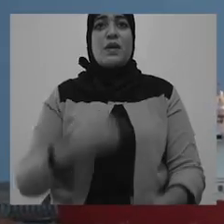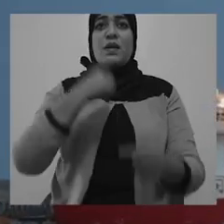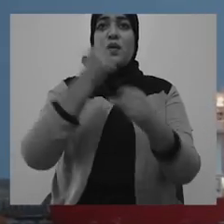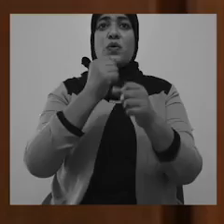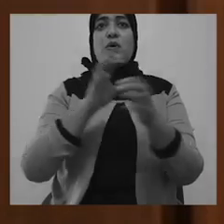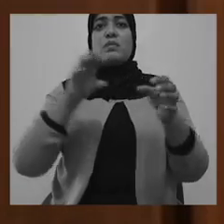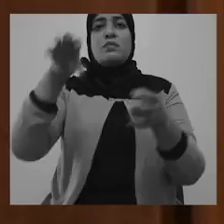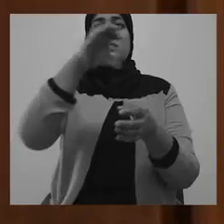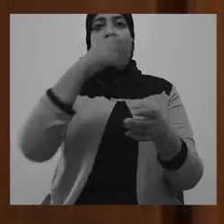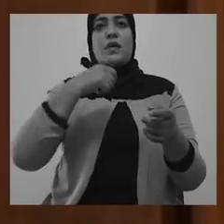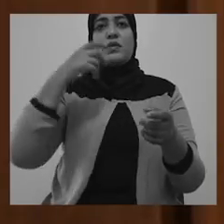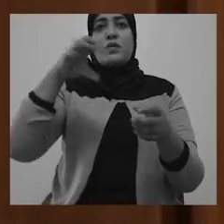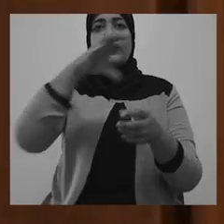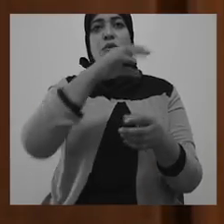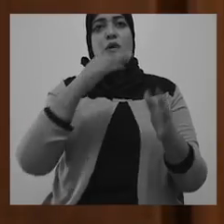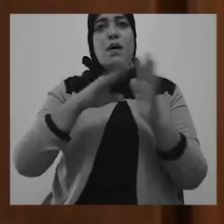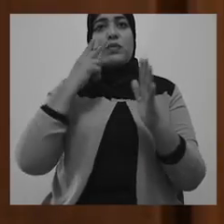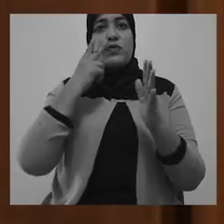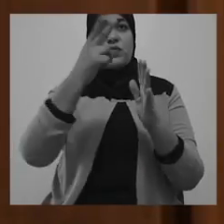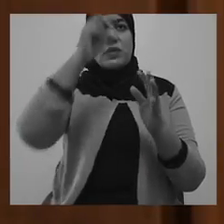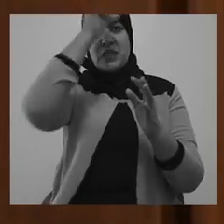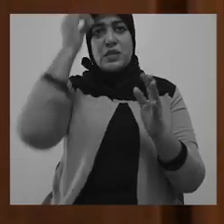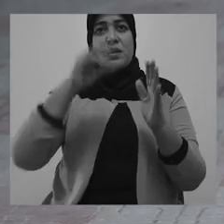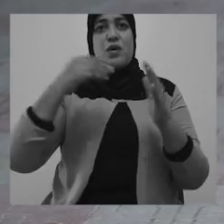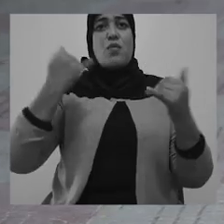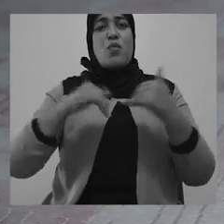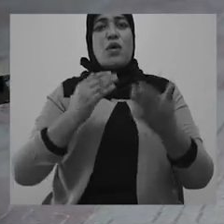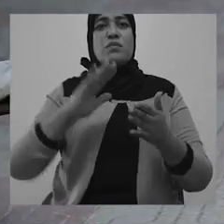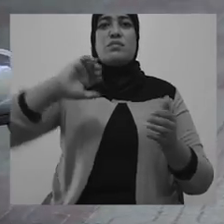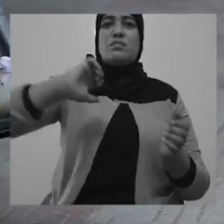Nous voulons mettre les responsables politiques devant